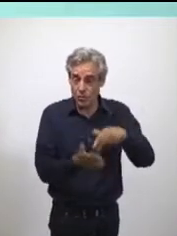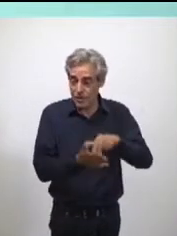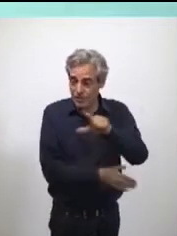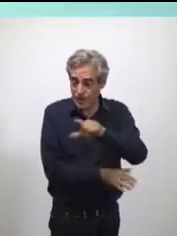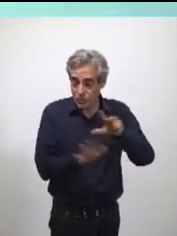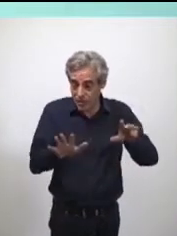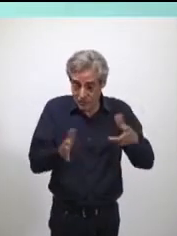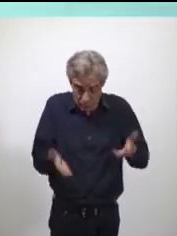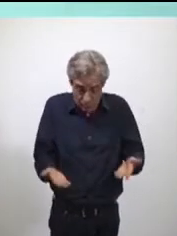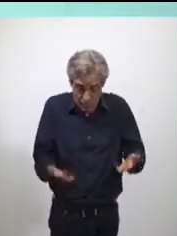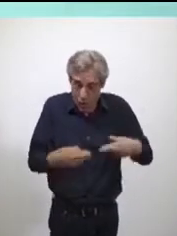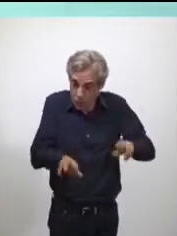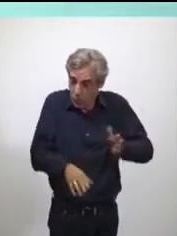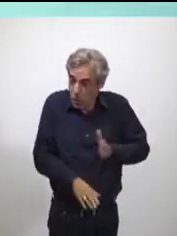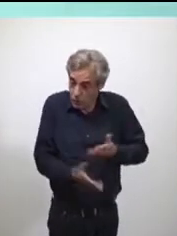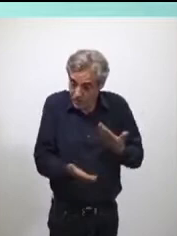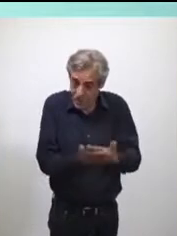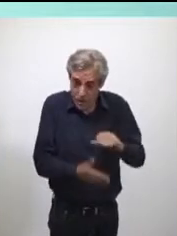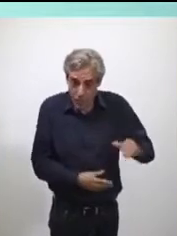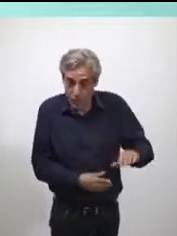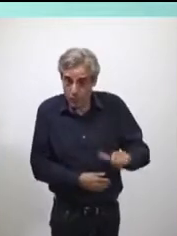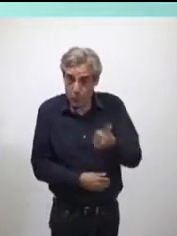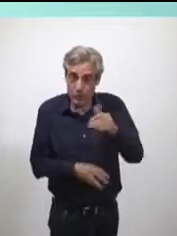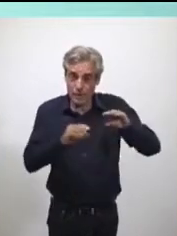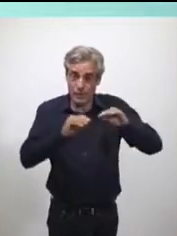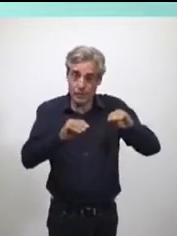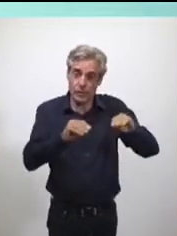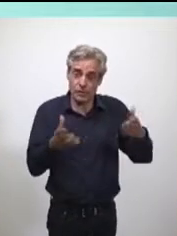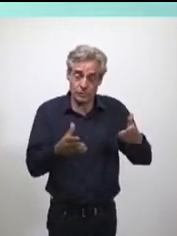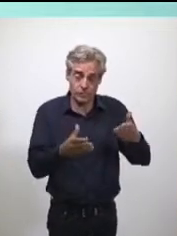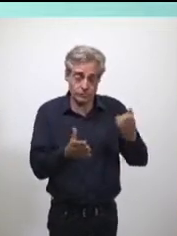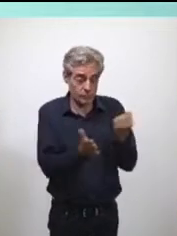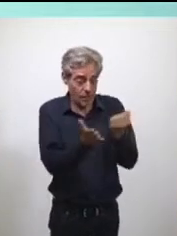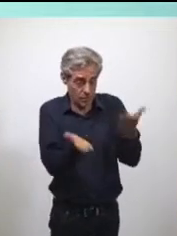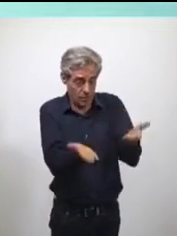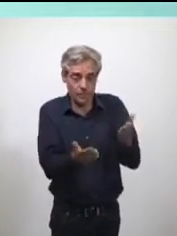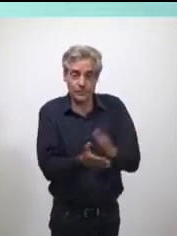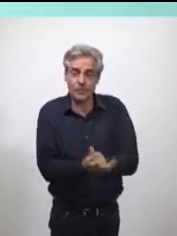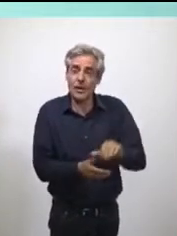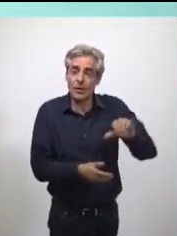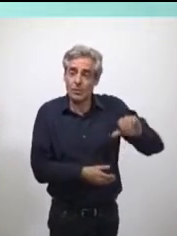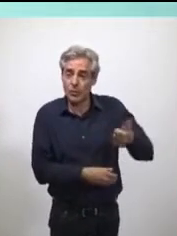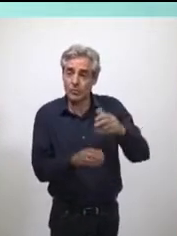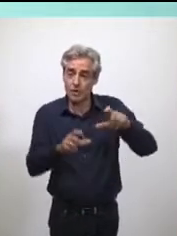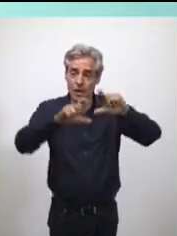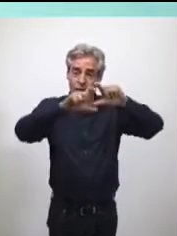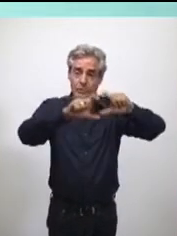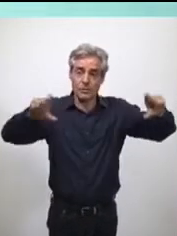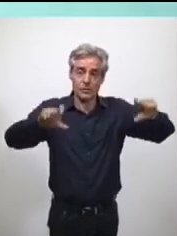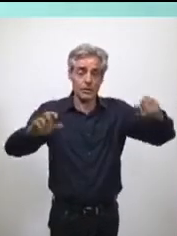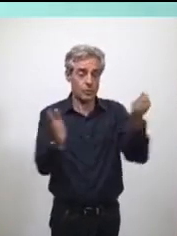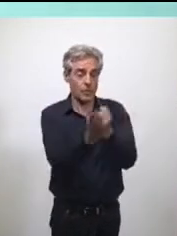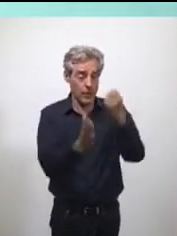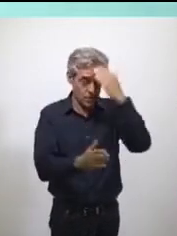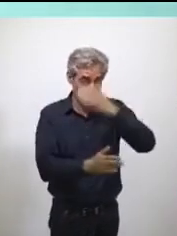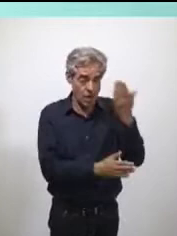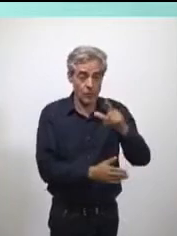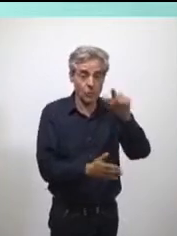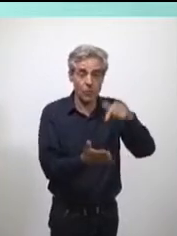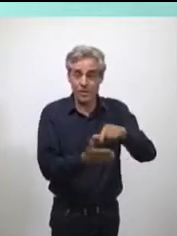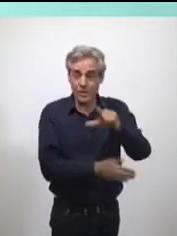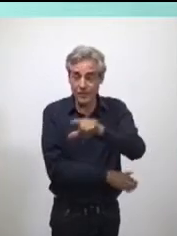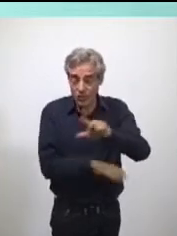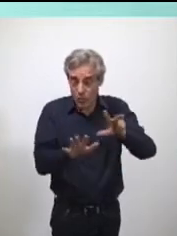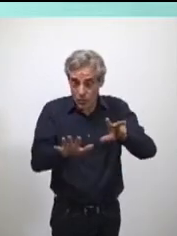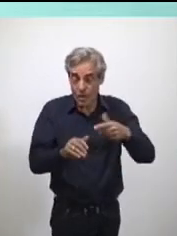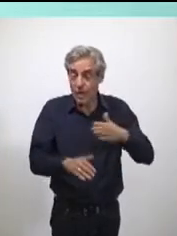la rue Bordelaise. Les premières, et ça ne me gêne pas qu'on l'appelle la rue Bordelaise, si ça vous arrange. Les premières enseignes verront le jour en 2028. Et j'ai